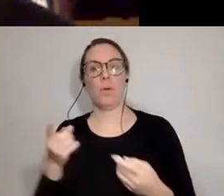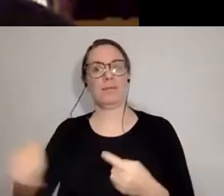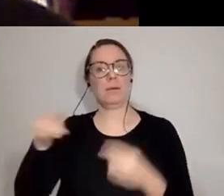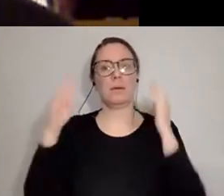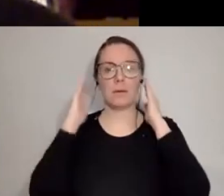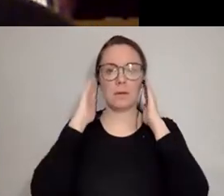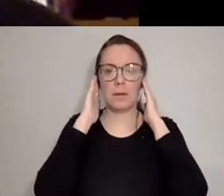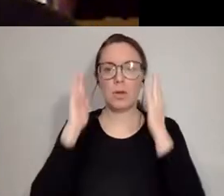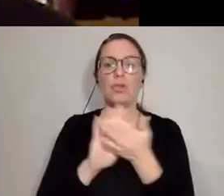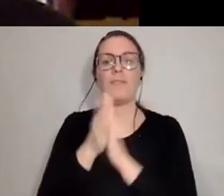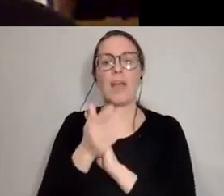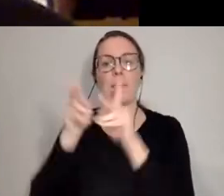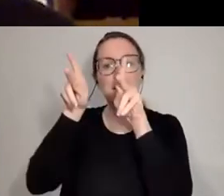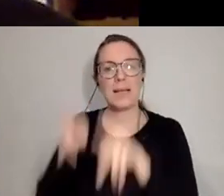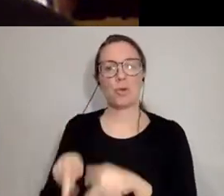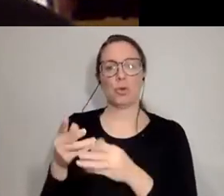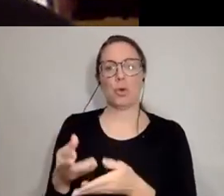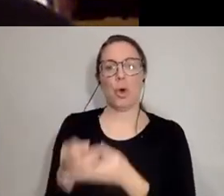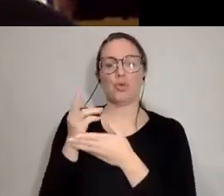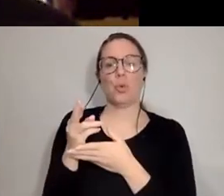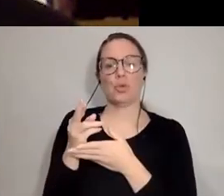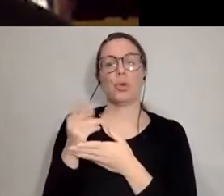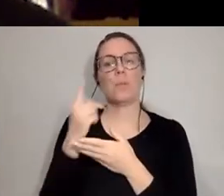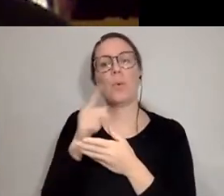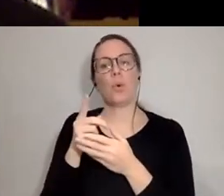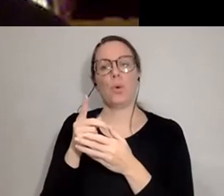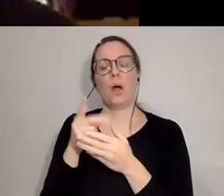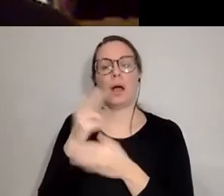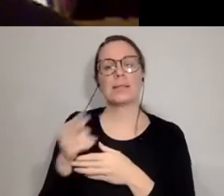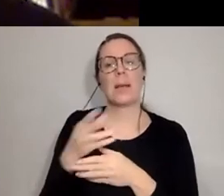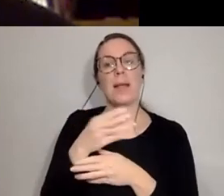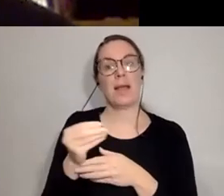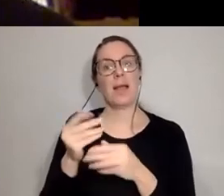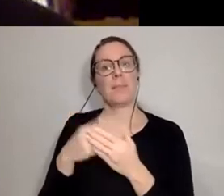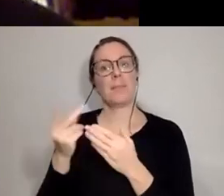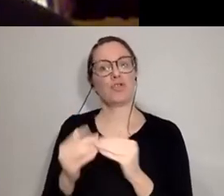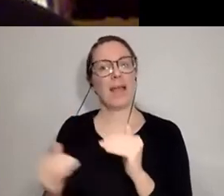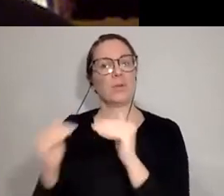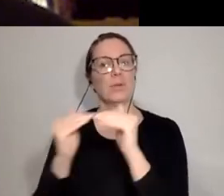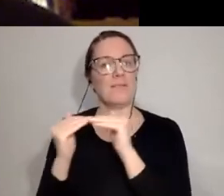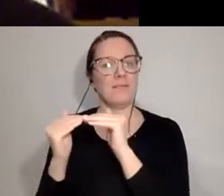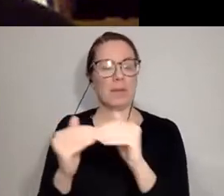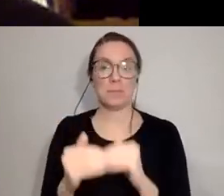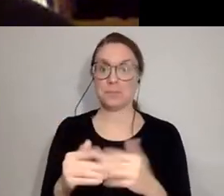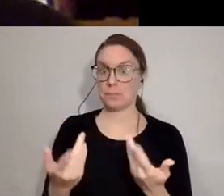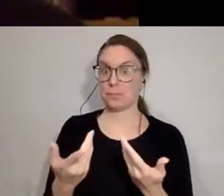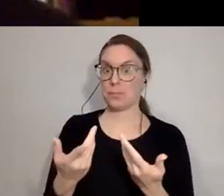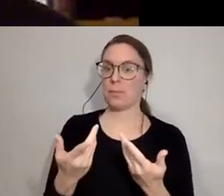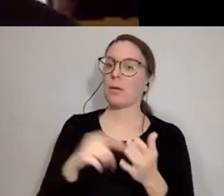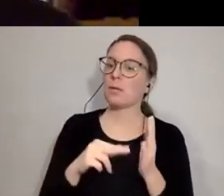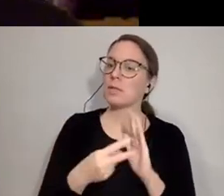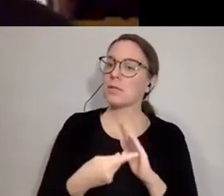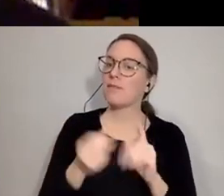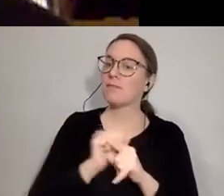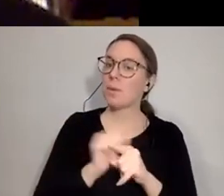matière de handicap et de projet inclusif dans leur structure et à l'issue de cette formation, ces étudiants